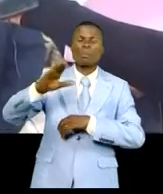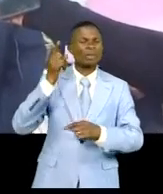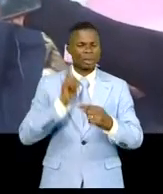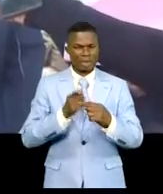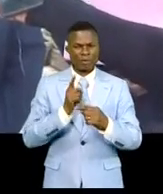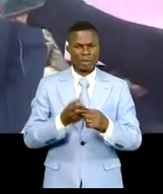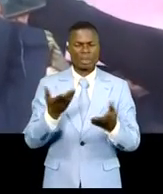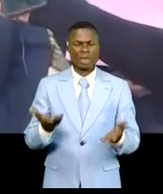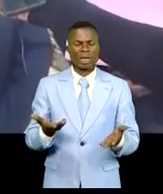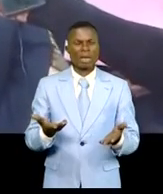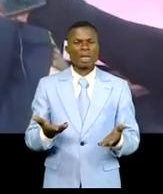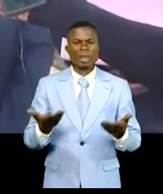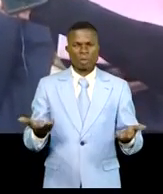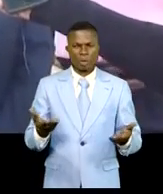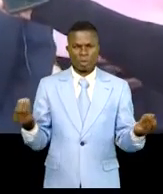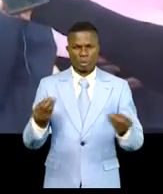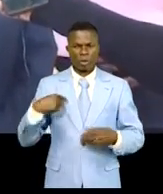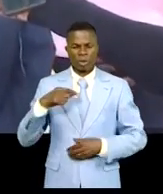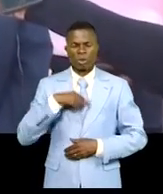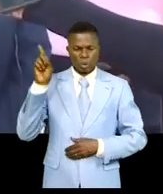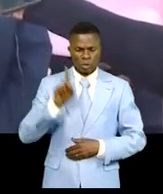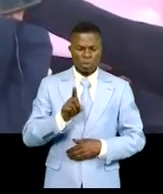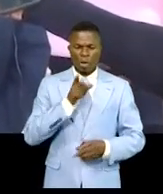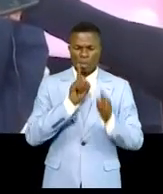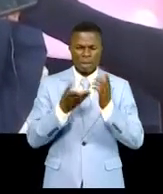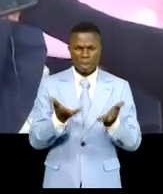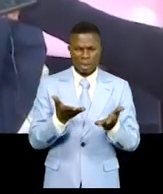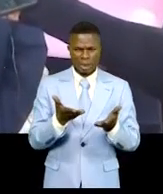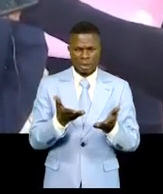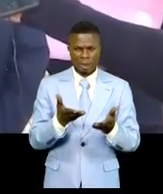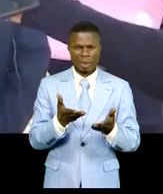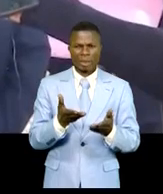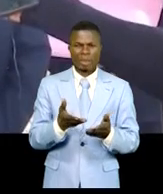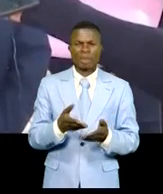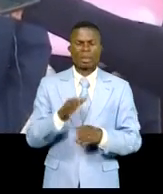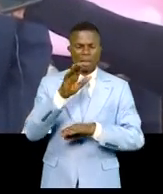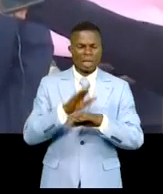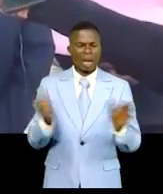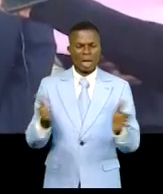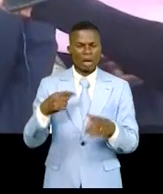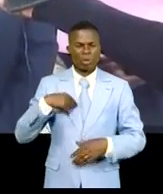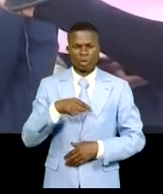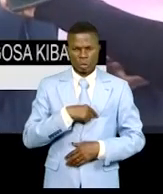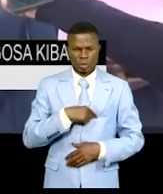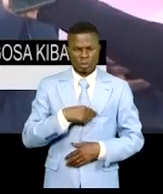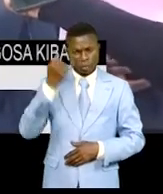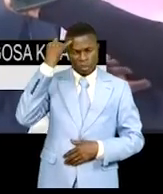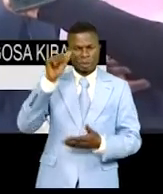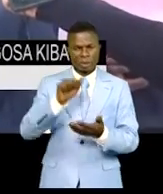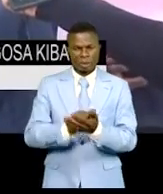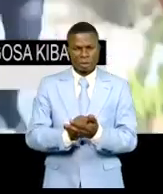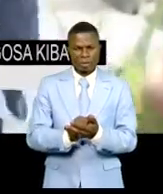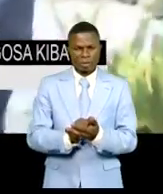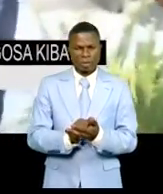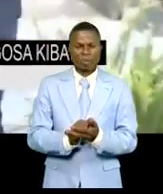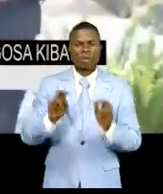vraiment opaque. Et c'est pour cette raison qu'il nous a répondu par un affirmatif qui nous a encouragés tous. C'est sur cette note que cette